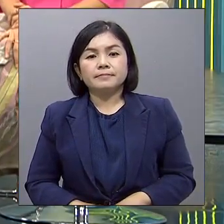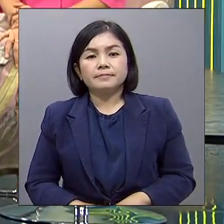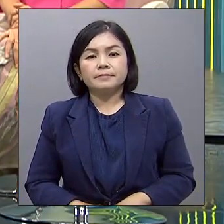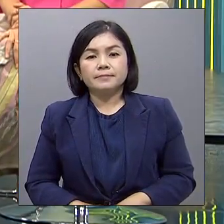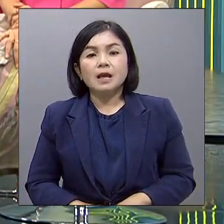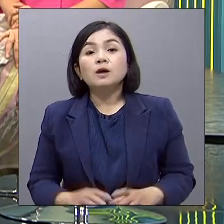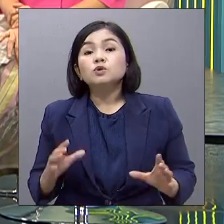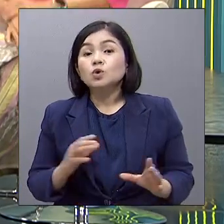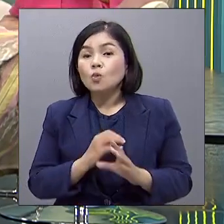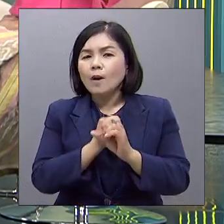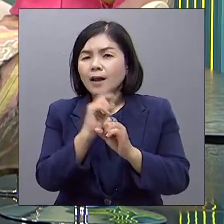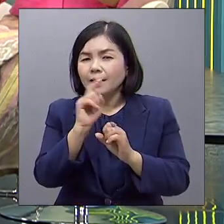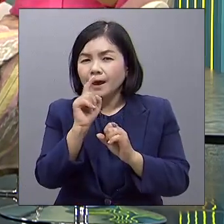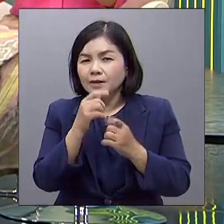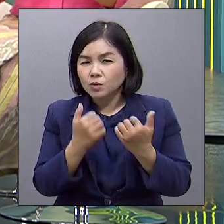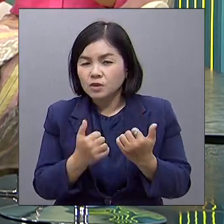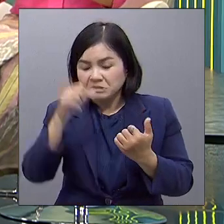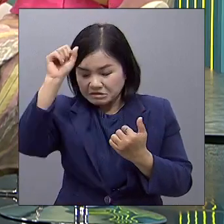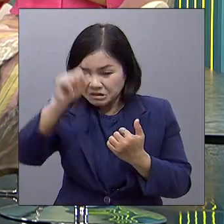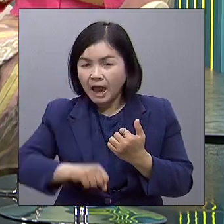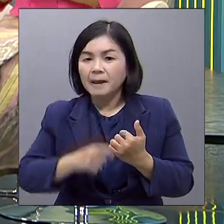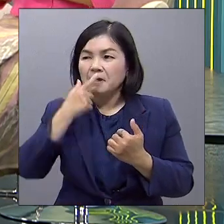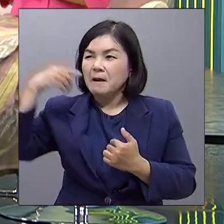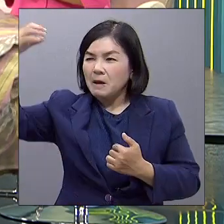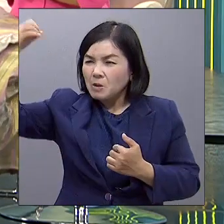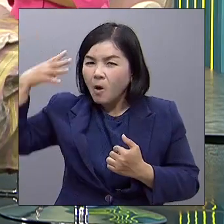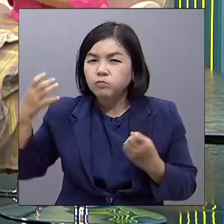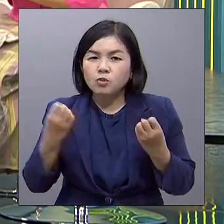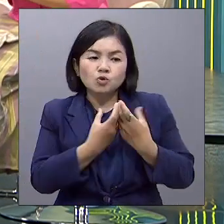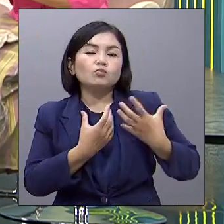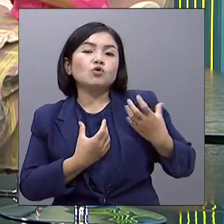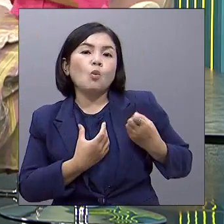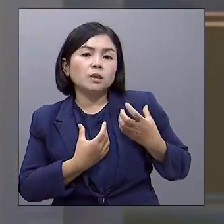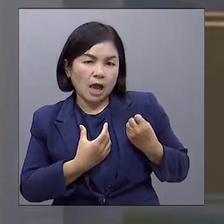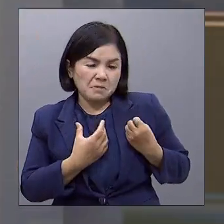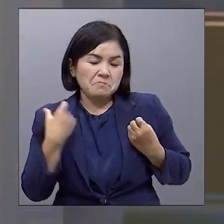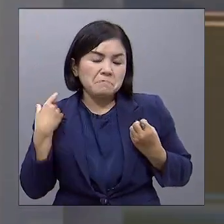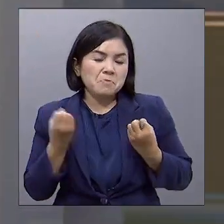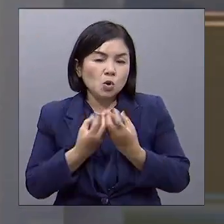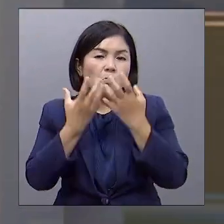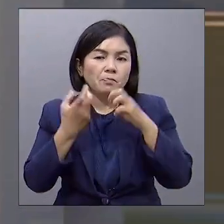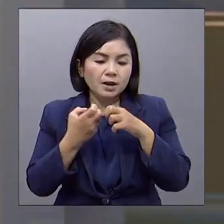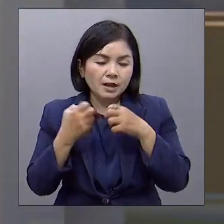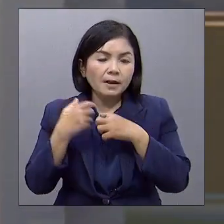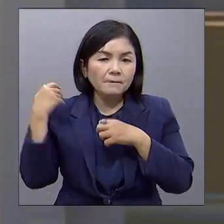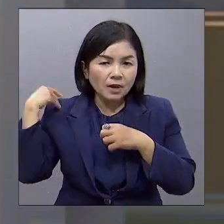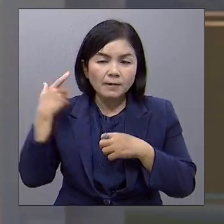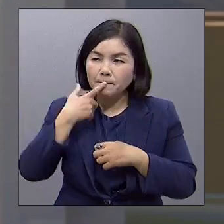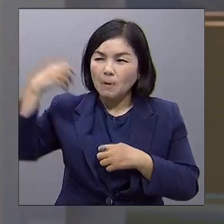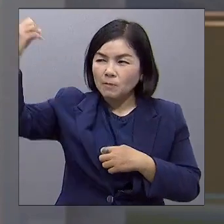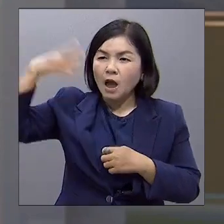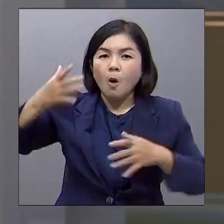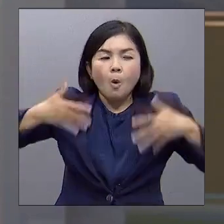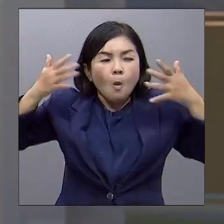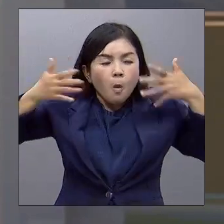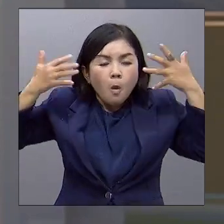สรุปแล้วว่าเรื่องนี้ชัวร์นะคะคุณผู้ชมอย่างที่คุณหมอคมสันได้บอกไว้ค่ะว่าการที่อากาศร้อนจัดเนี่ยทำ